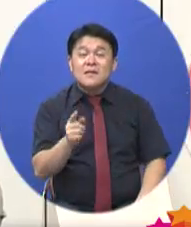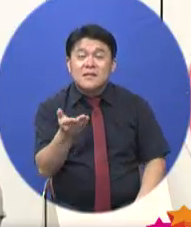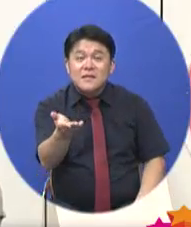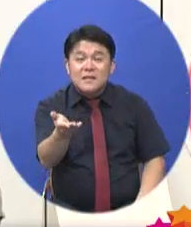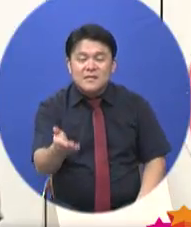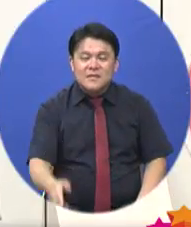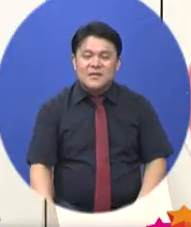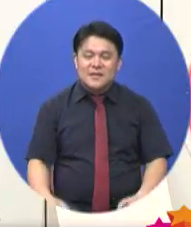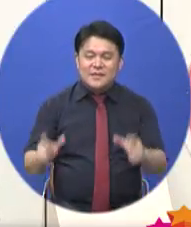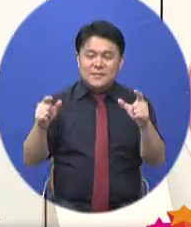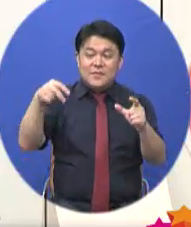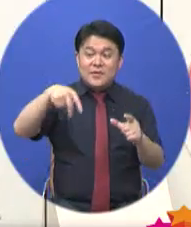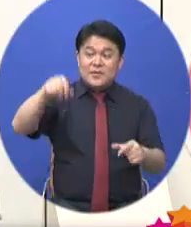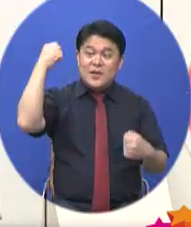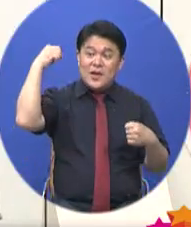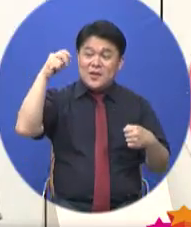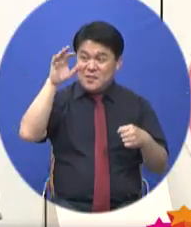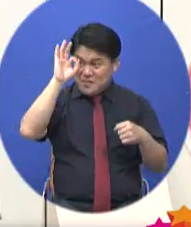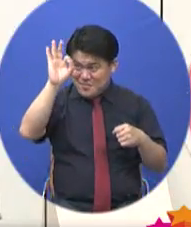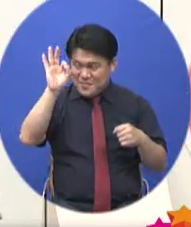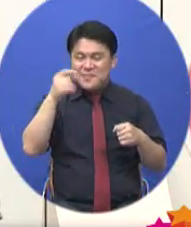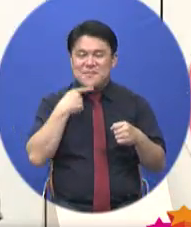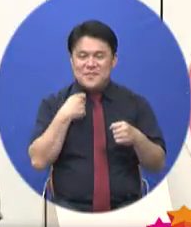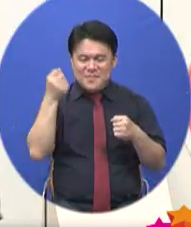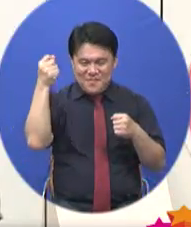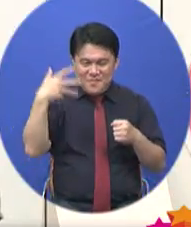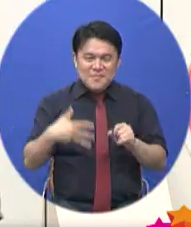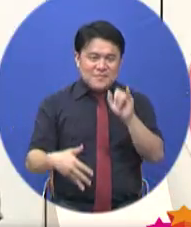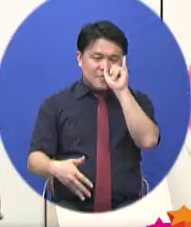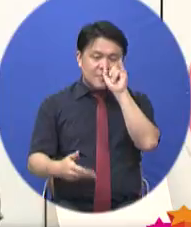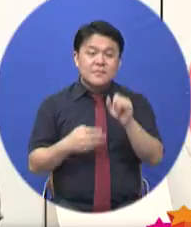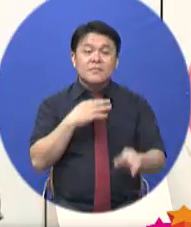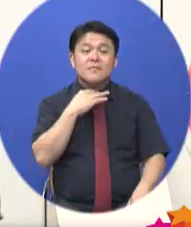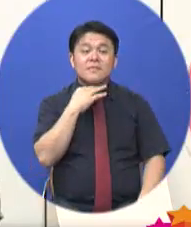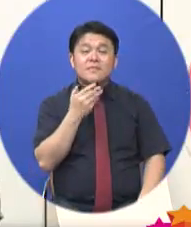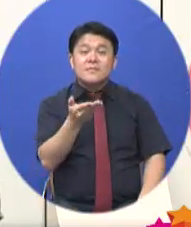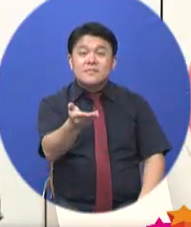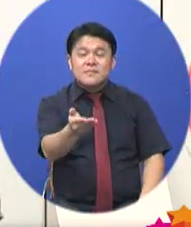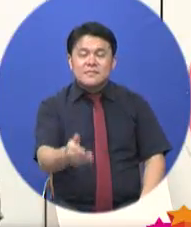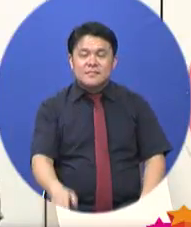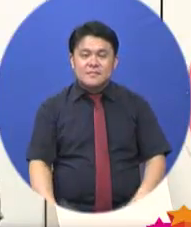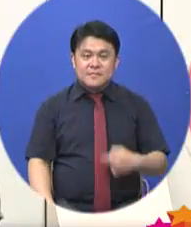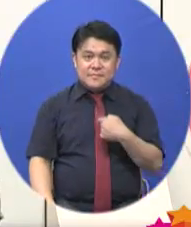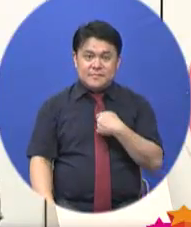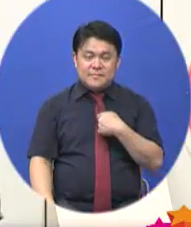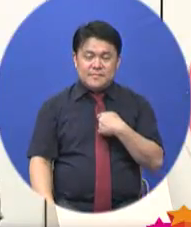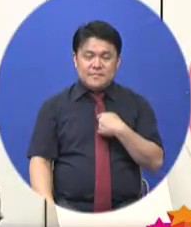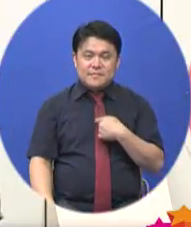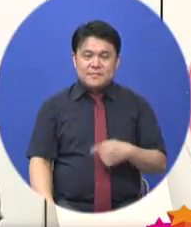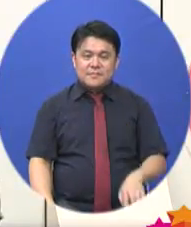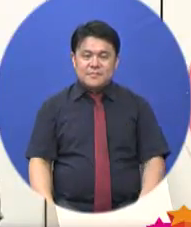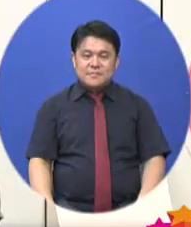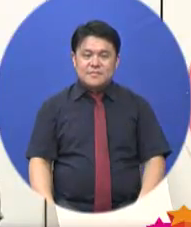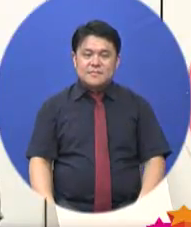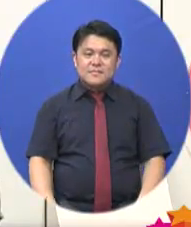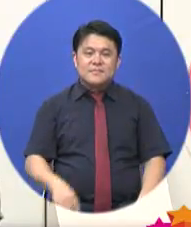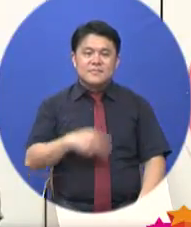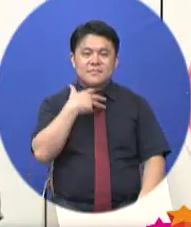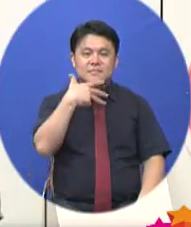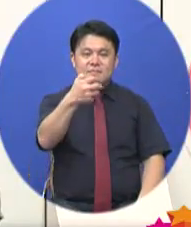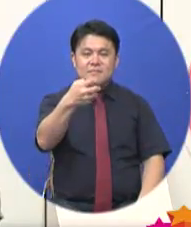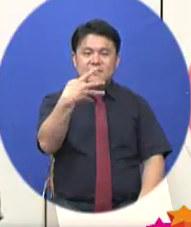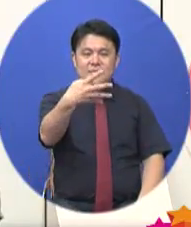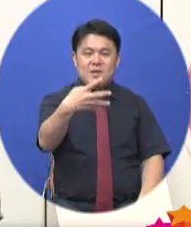어떻게 되셨나요? 좀 보고 그랬어요. 쇼하고 그랬을 때. 지금 연세가 그랬어요. 어떻게 되셨어요? 저요? 네. 8학년